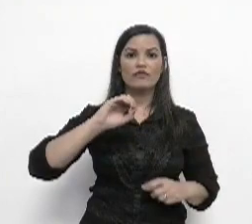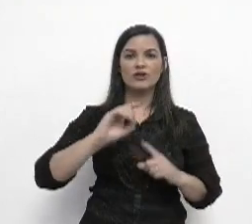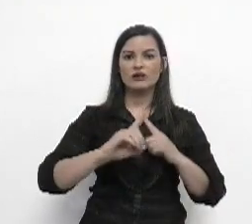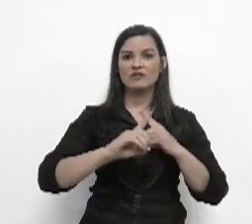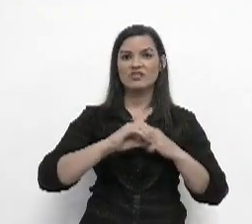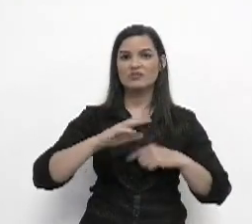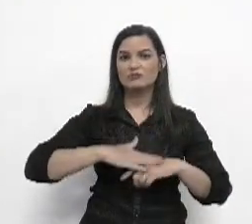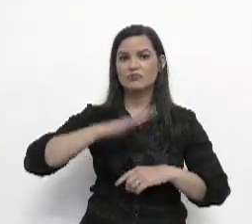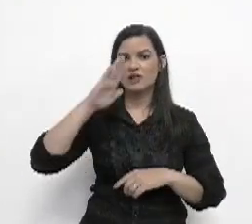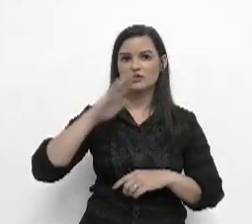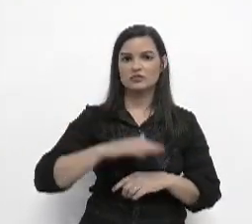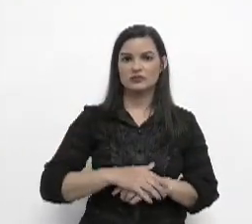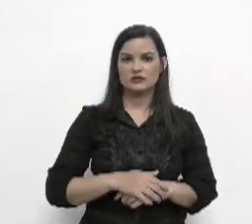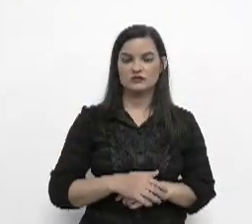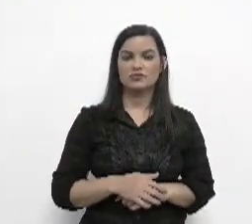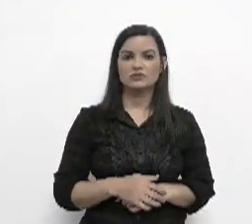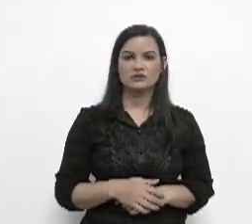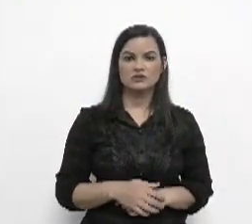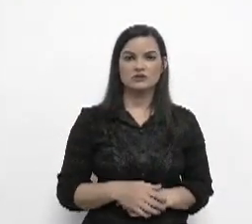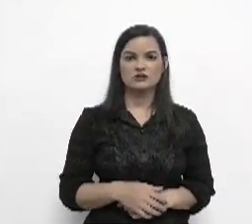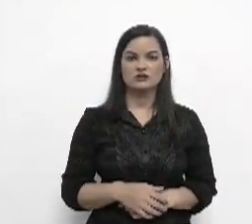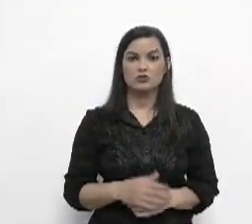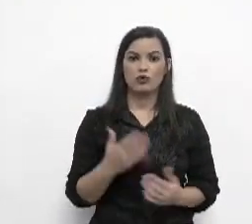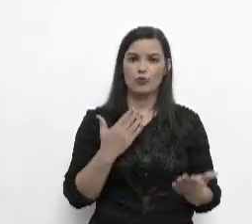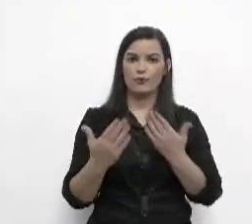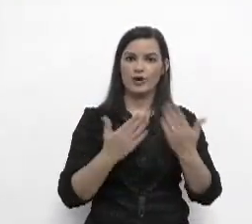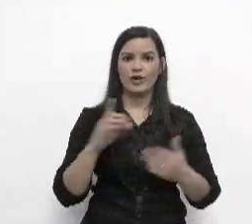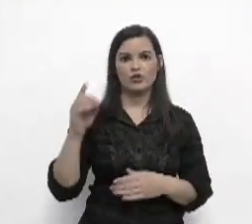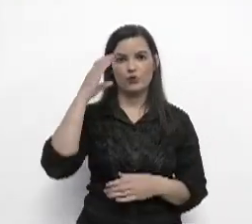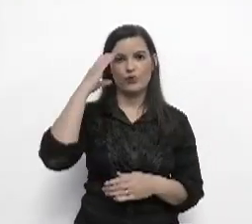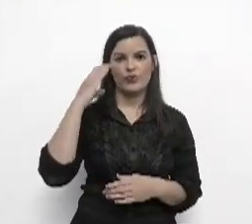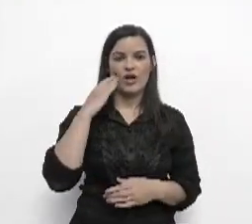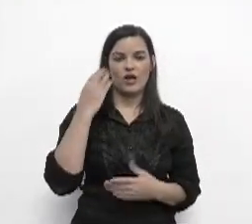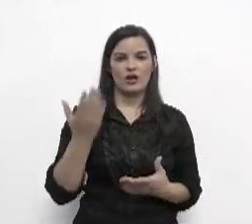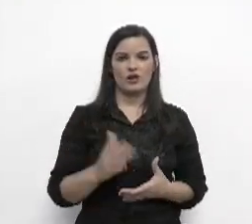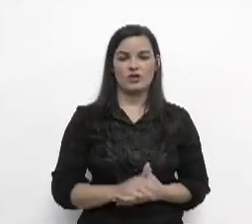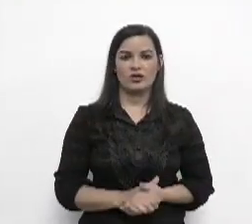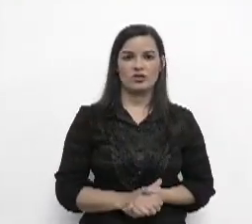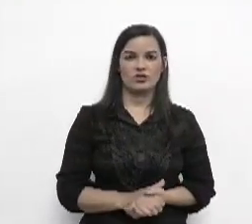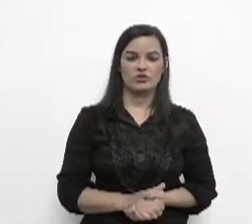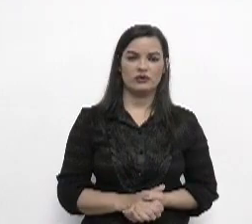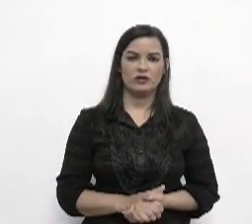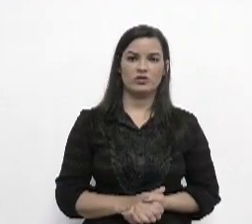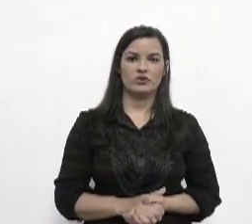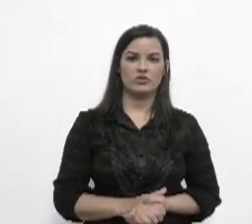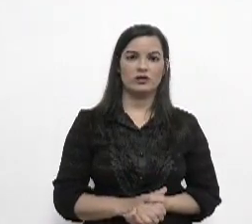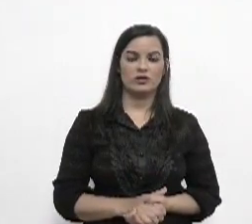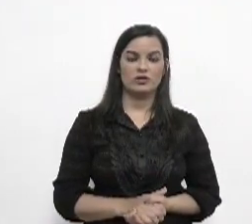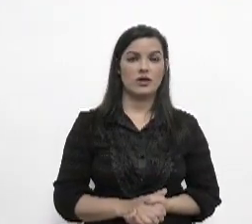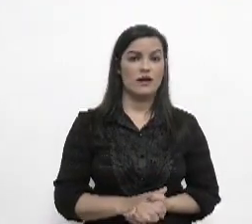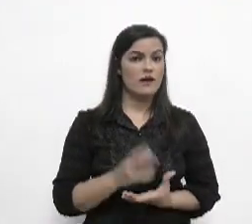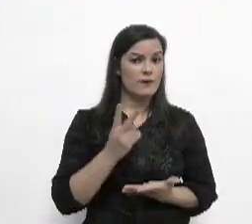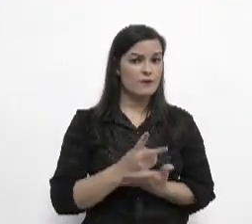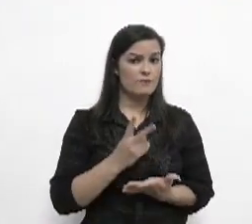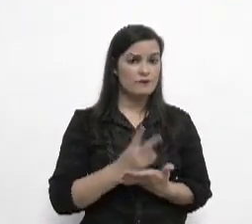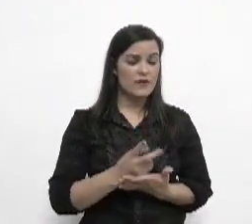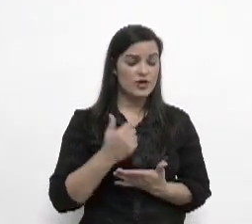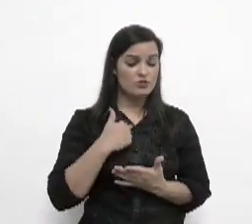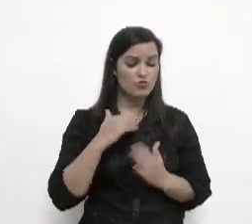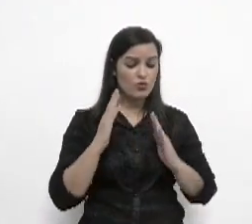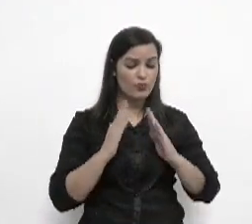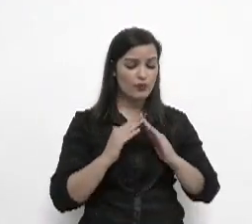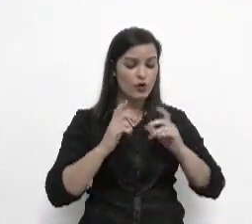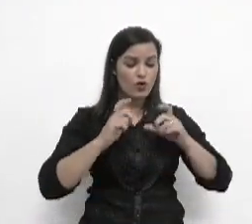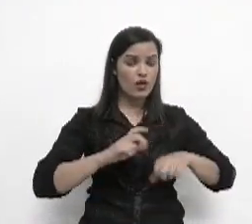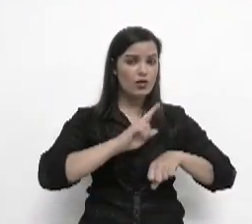Coreia. 좁은 한국이라는 나라에 살아도 우리가 어느 곳에 사역을 하는 누군지를 잘 알지를 못합니다. Mesmo vivendo num país tão pequeno,